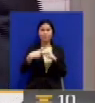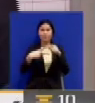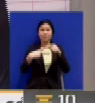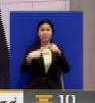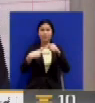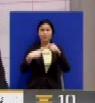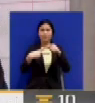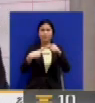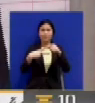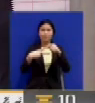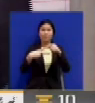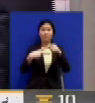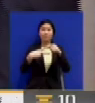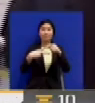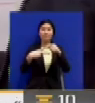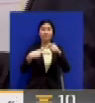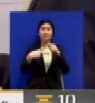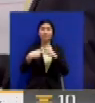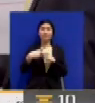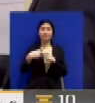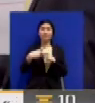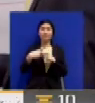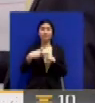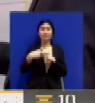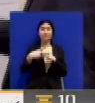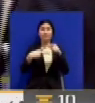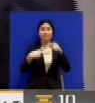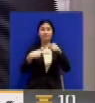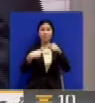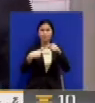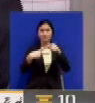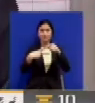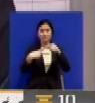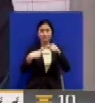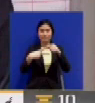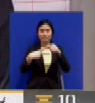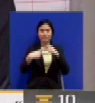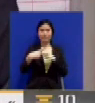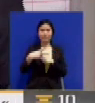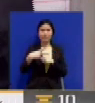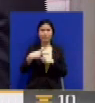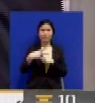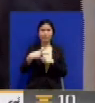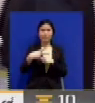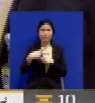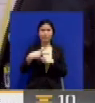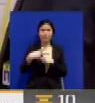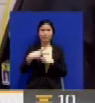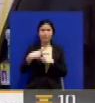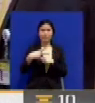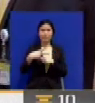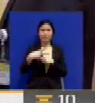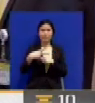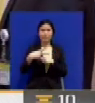มหาไทยเขาต้องการ พลังงาน พลังงานอะไรก็แล้วแต่เขาอ่ะคือกะจะแย่งจากลุงป๊อกอ่ะเห็นว่าตกล